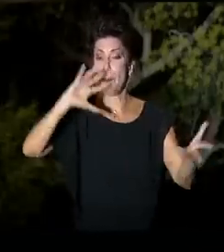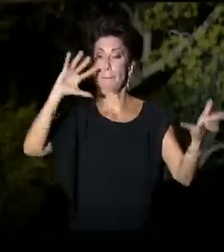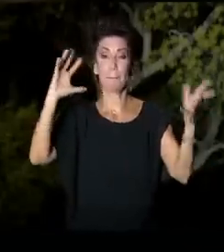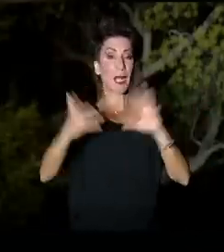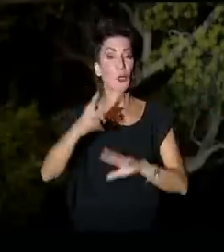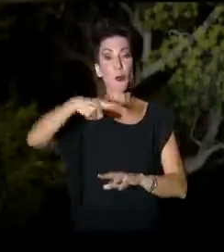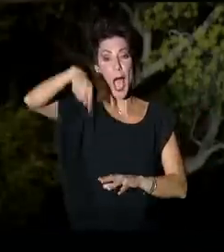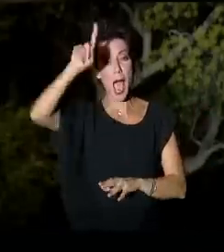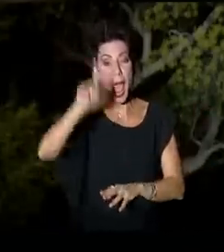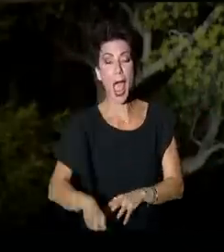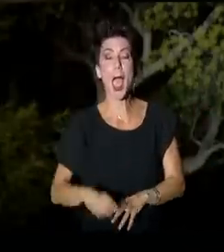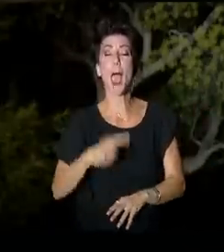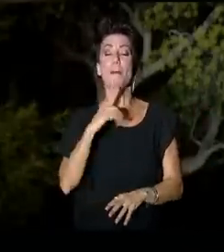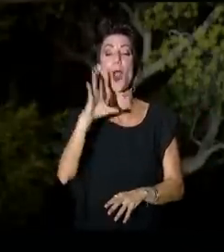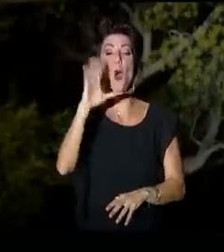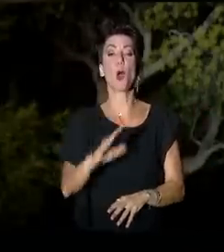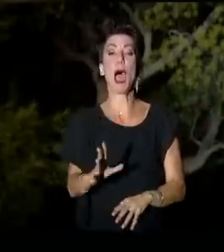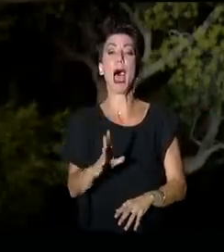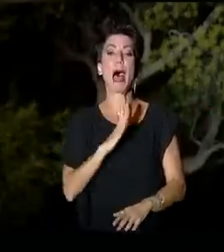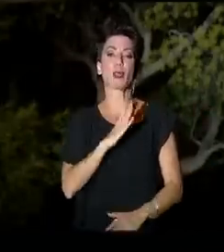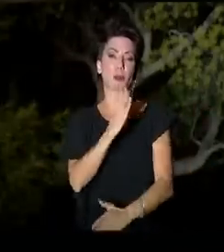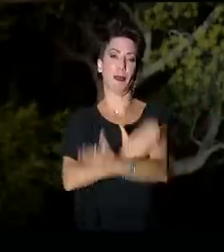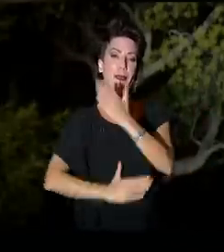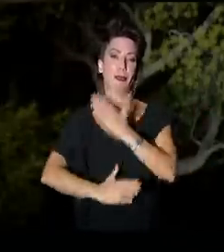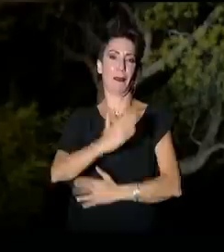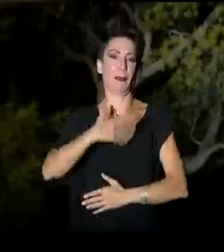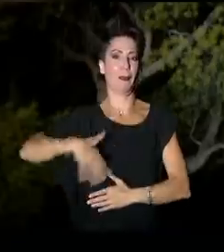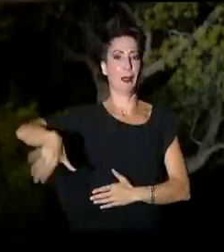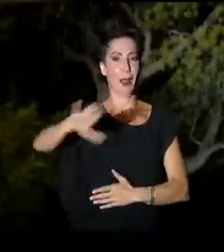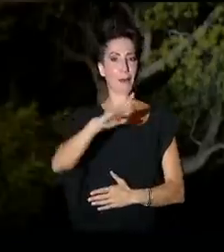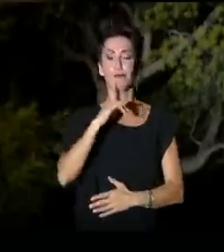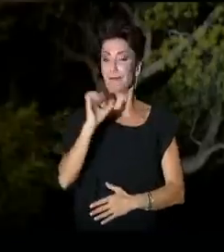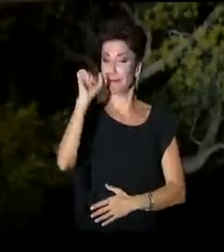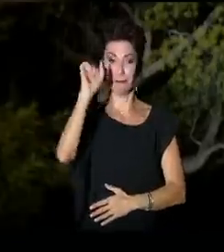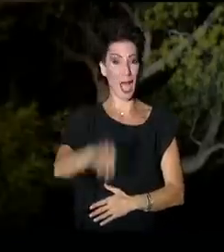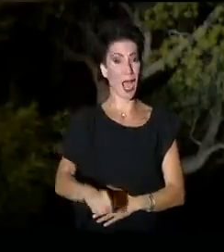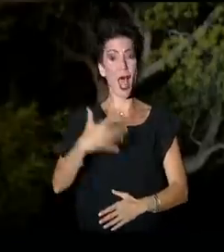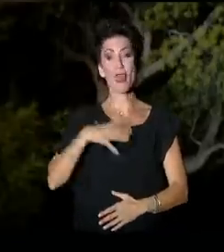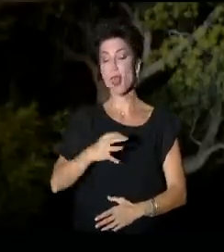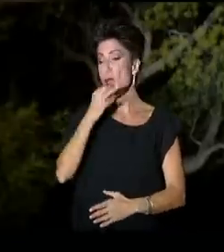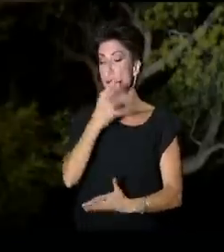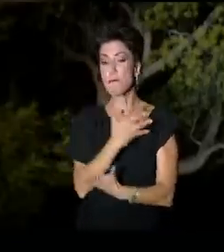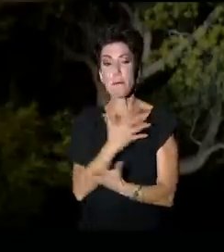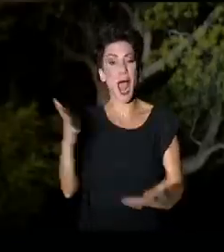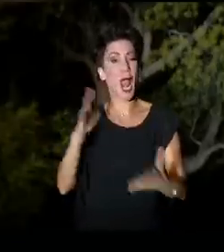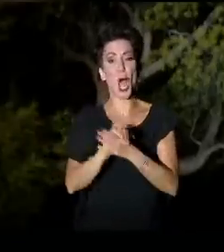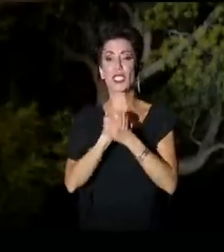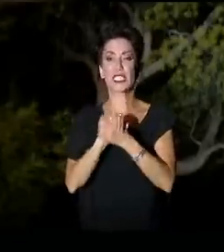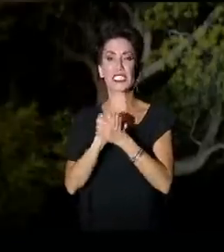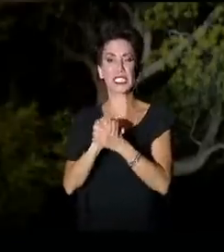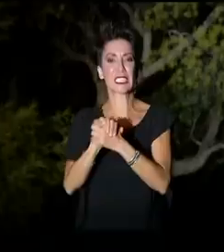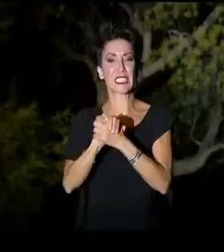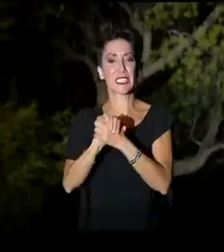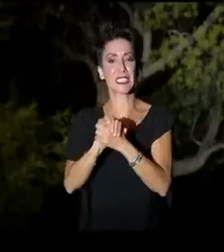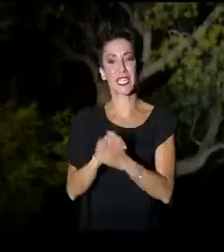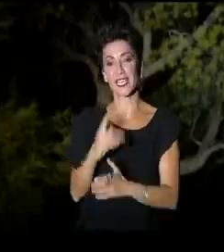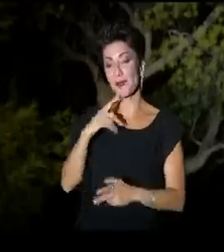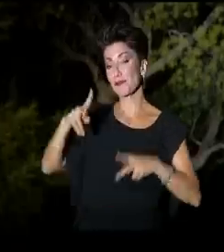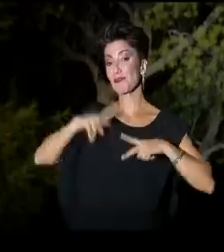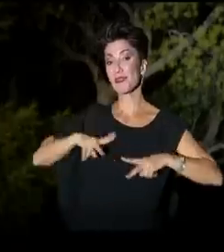άτομα με ειδικές ανάγκες. Αξίζουν συγχαρητήρια για όλα αυτά στο Υπουργείο